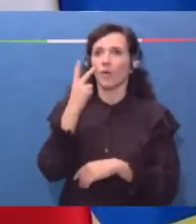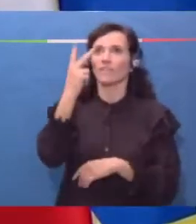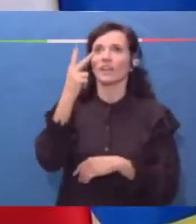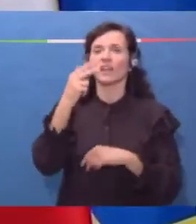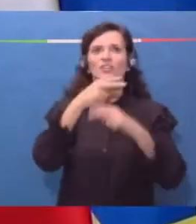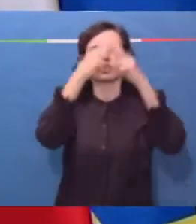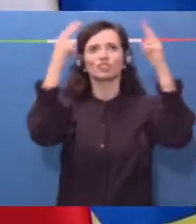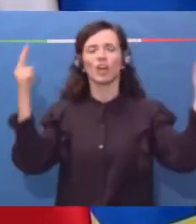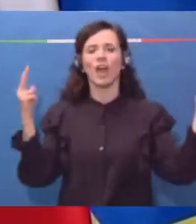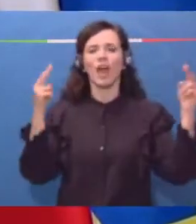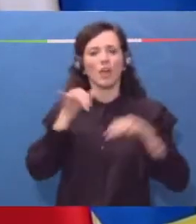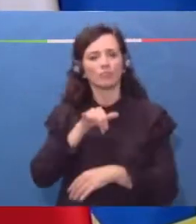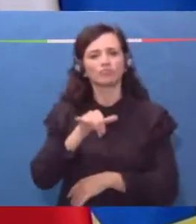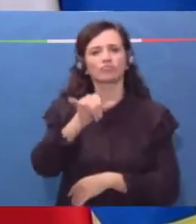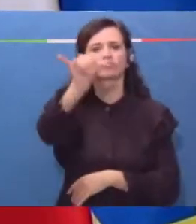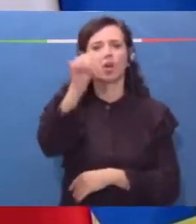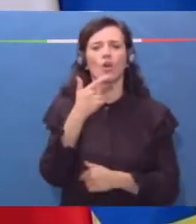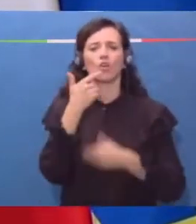nel cielo